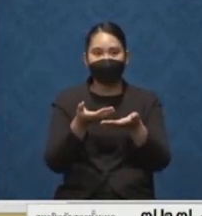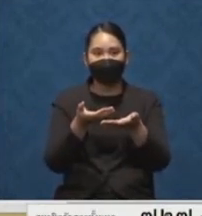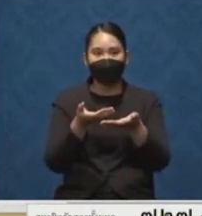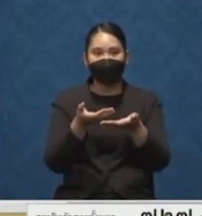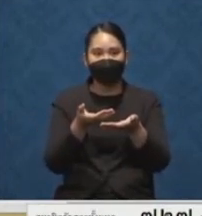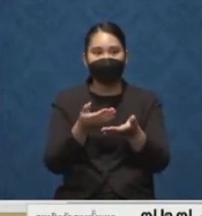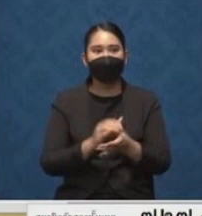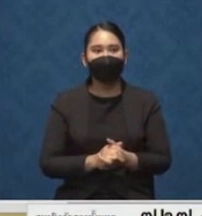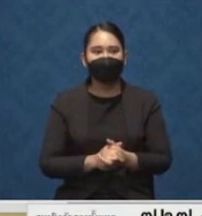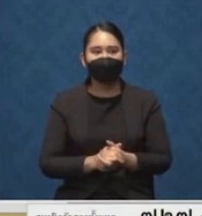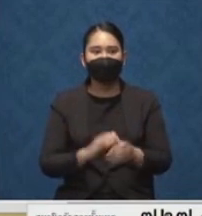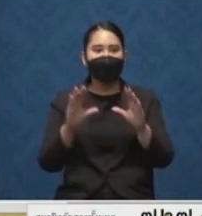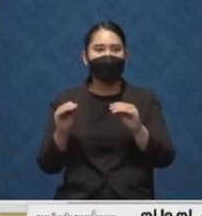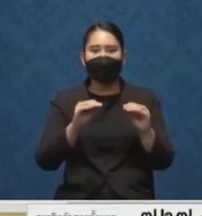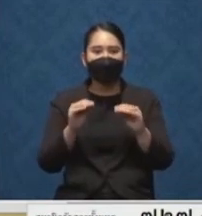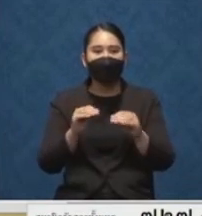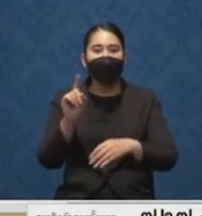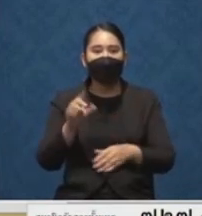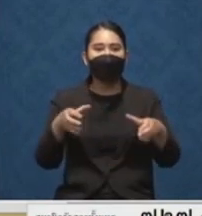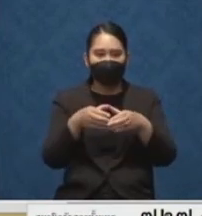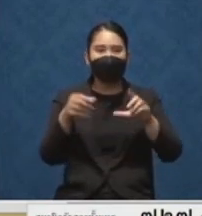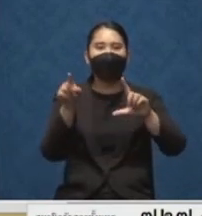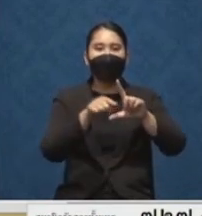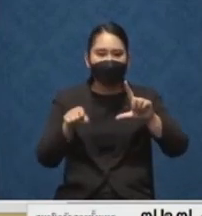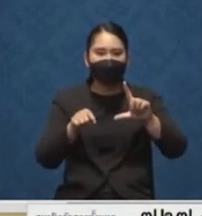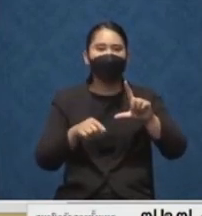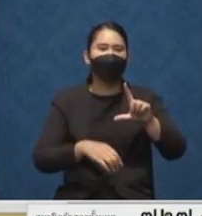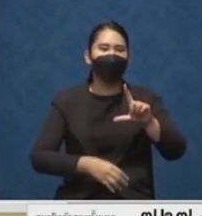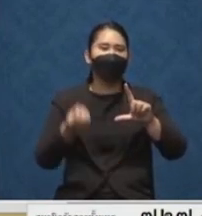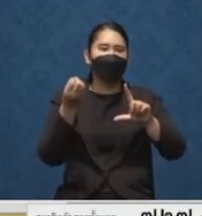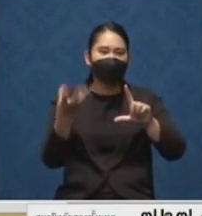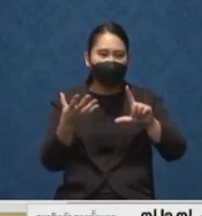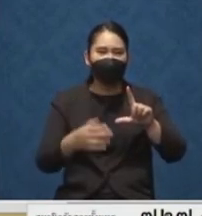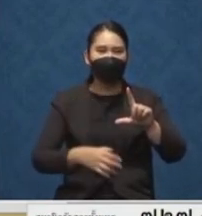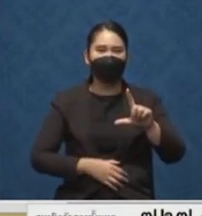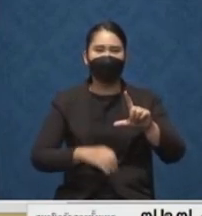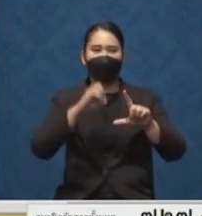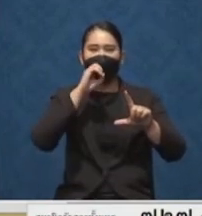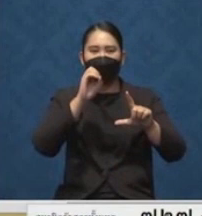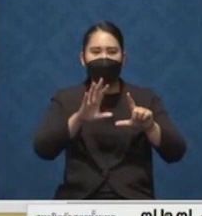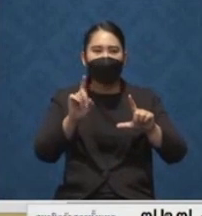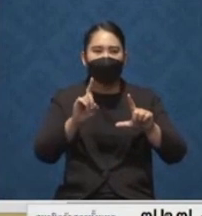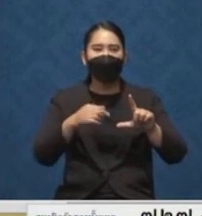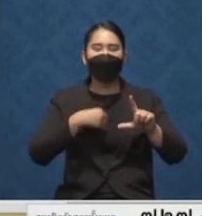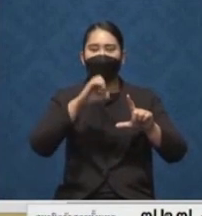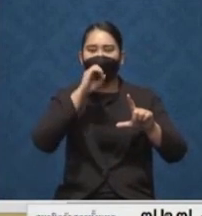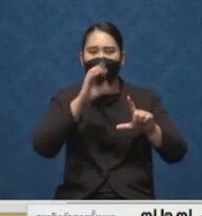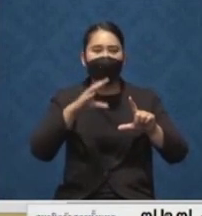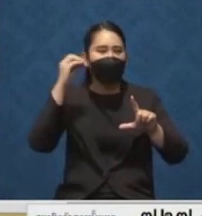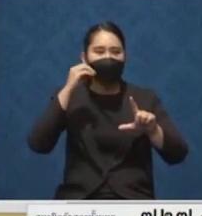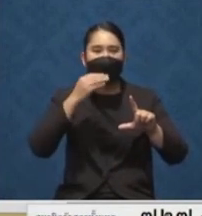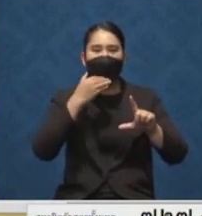สิ่งที่ส่วนใหญ่พูดก็มาจากพรรคก้าวไกลนี่แหละครับที่จะพยายามยืนยันพูดยันตล